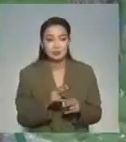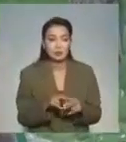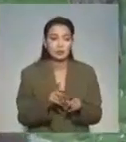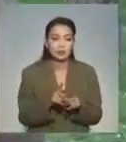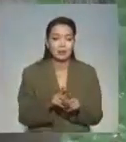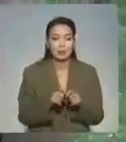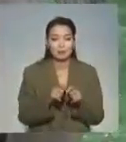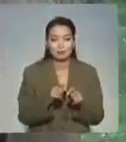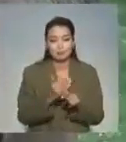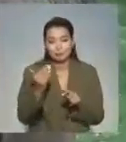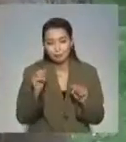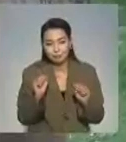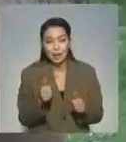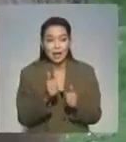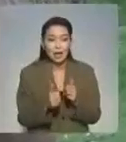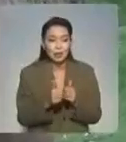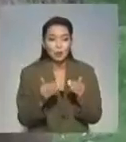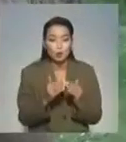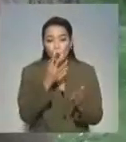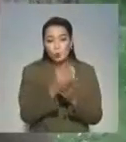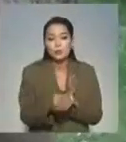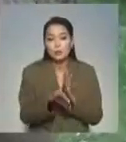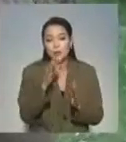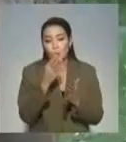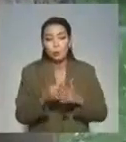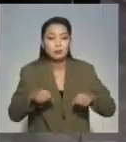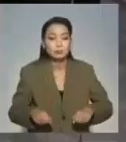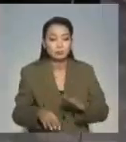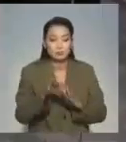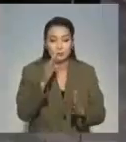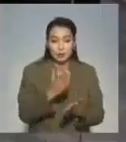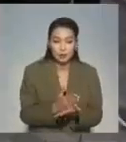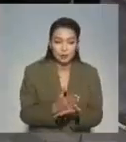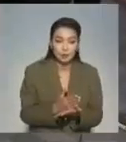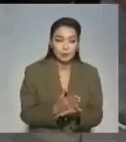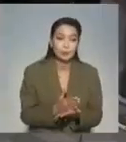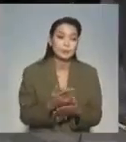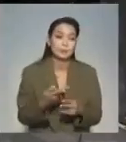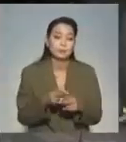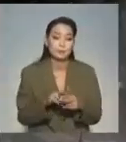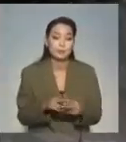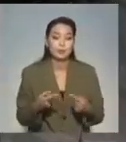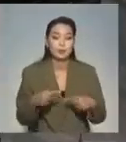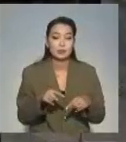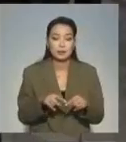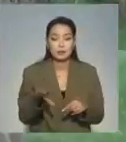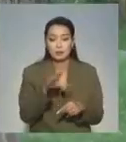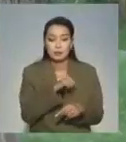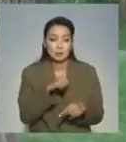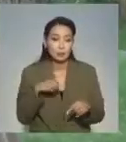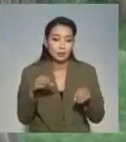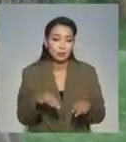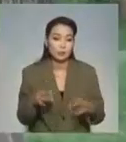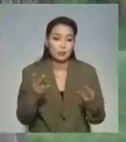деген сияқты. Әр үйдің өзінің таңдауы, әр тұрғынның өзінің таңдауы болу керек. Екіншіден сөзсіз қоғамның өзінің белсенділігі керек.